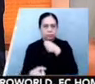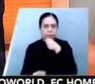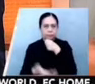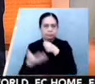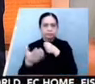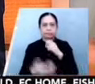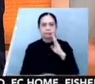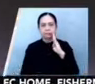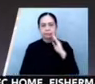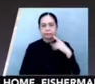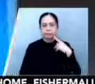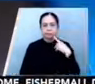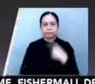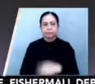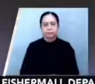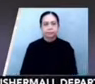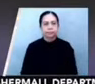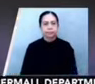Pinlac.